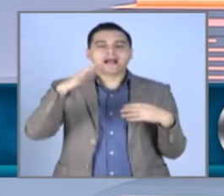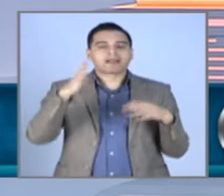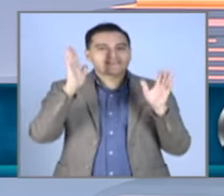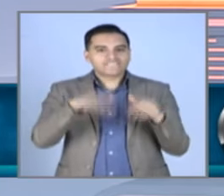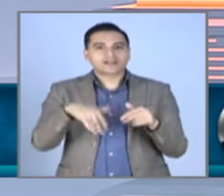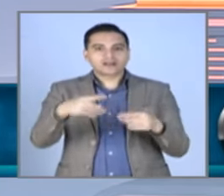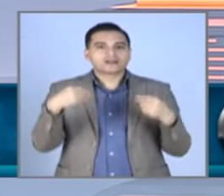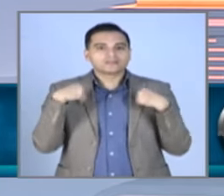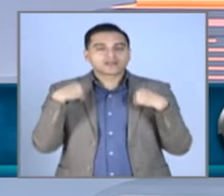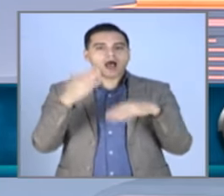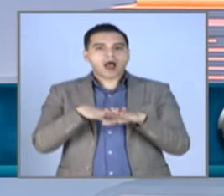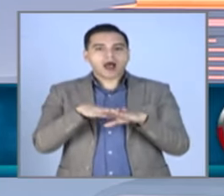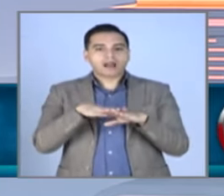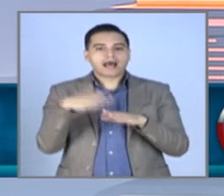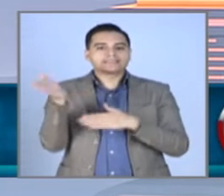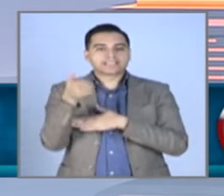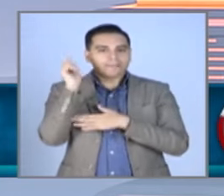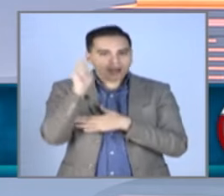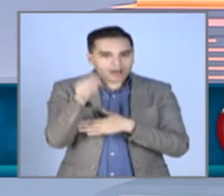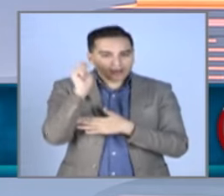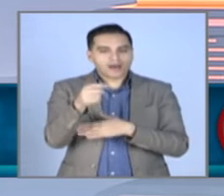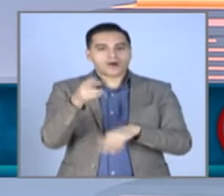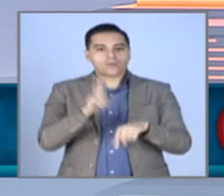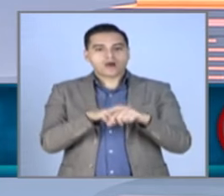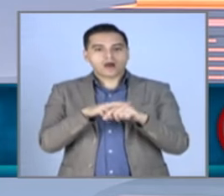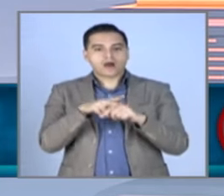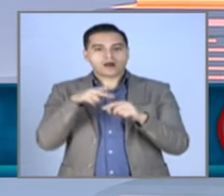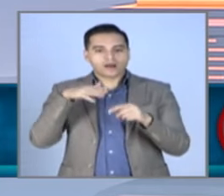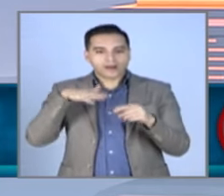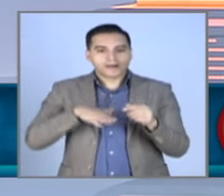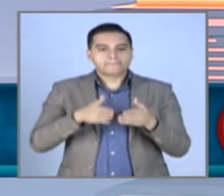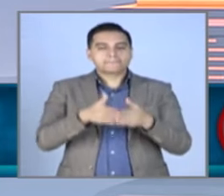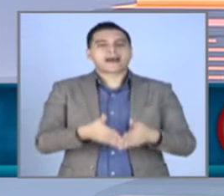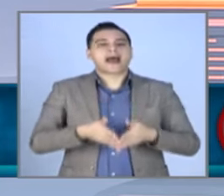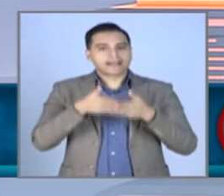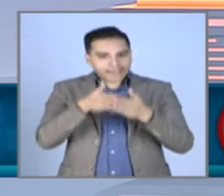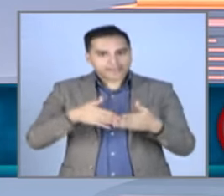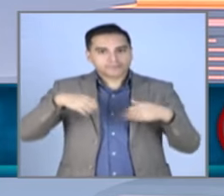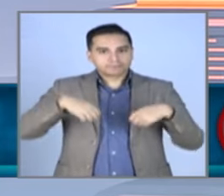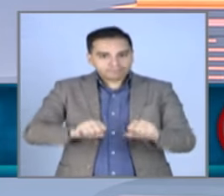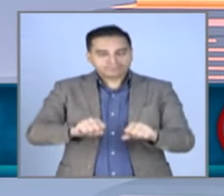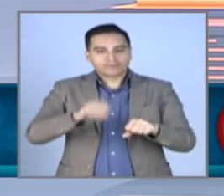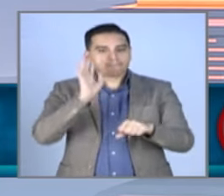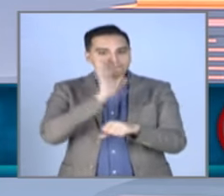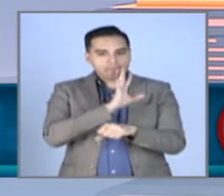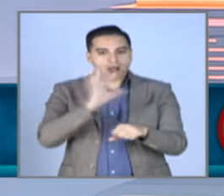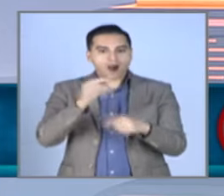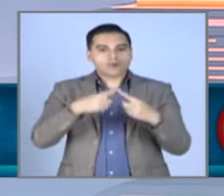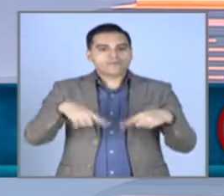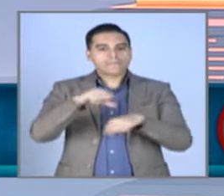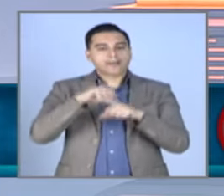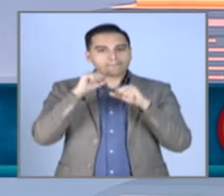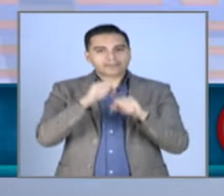أهم الأنشطة فيها صيد الأسماك وركوب المراكب والدراجات المائية. ثانية،